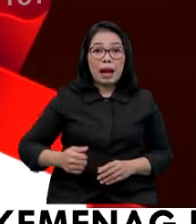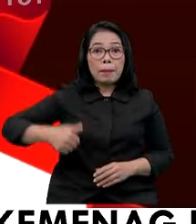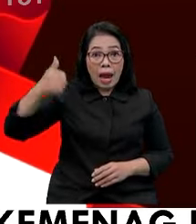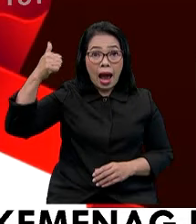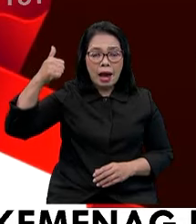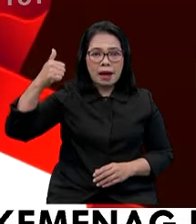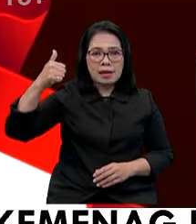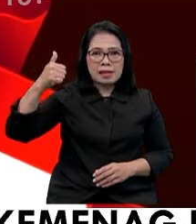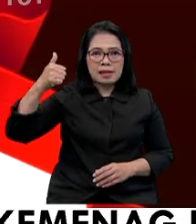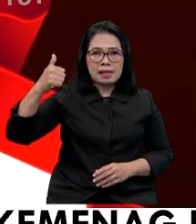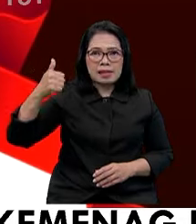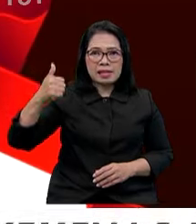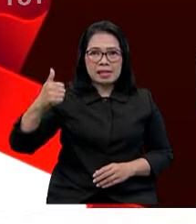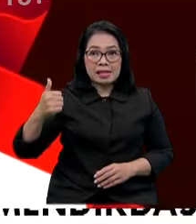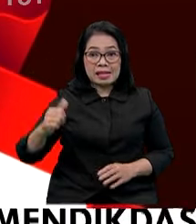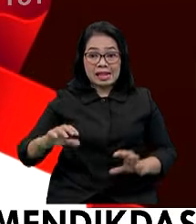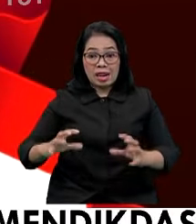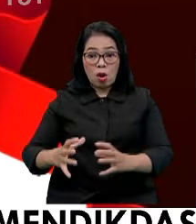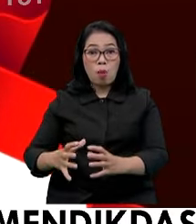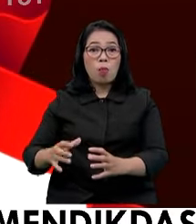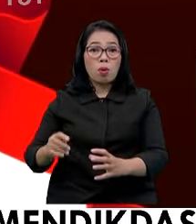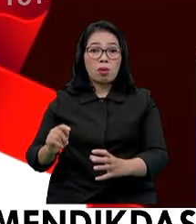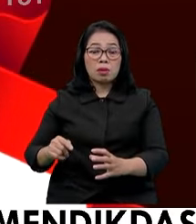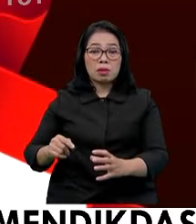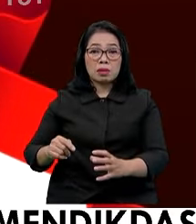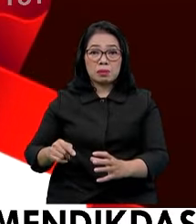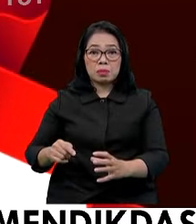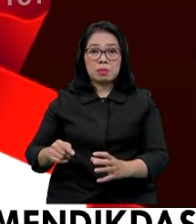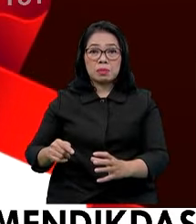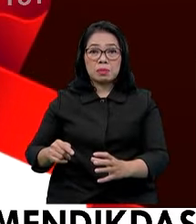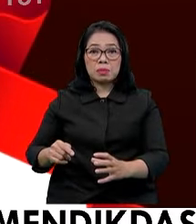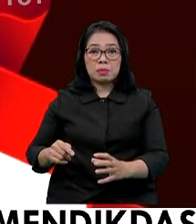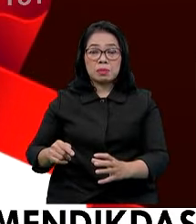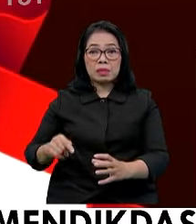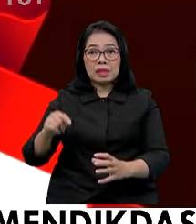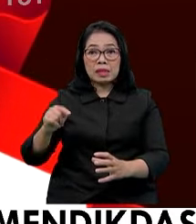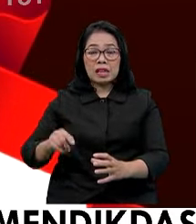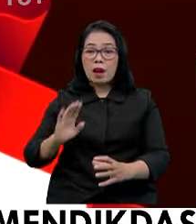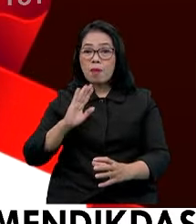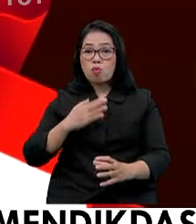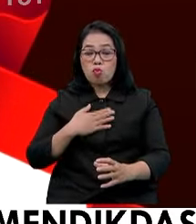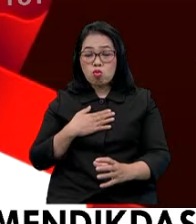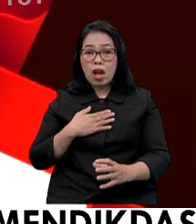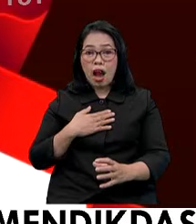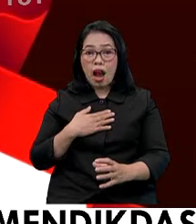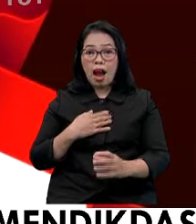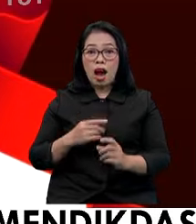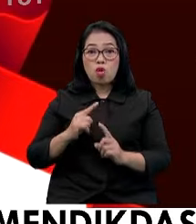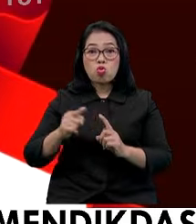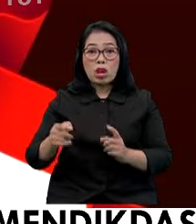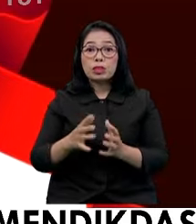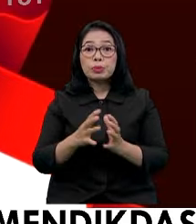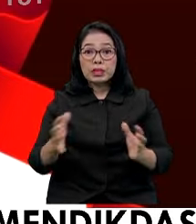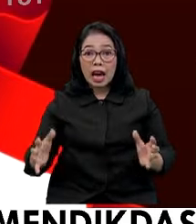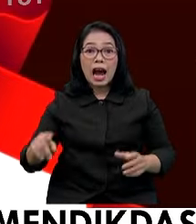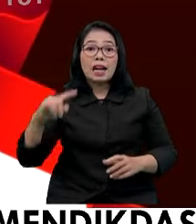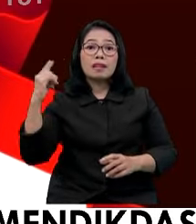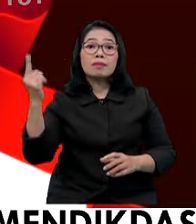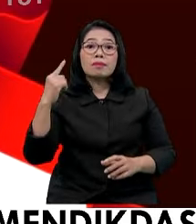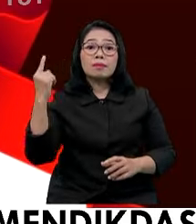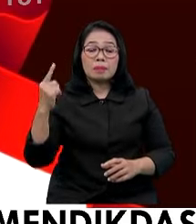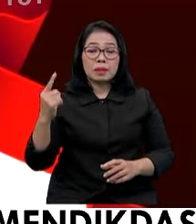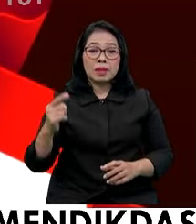menang dia kelompok yang dianggap bahwa dia ada mempunyai peranan besar untuk ada di dalam pemerintahan 5